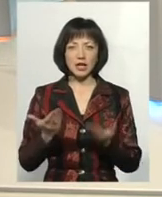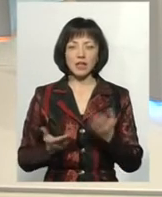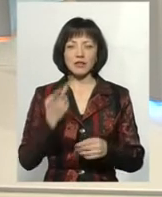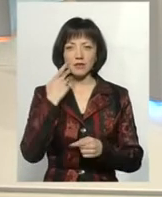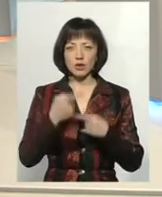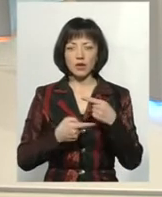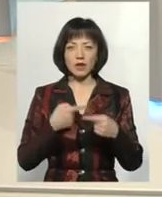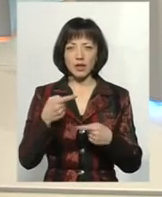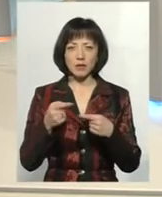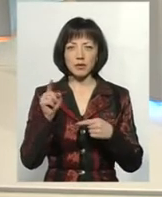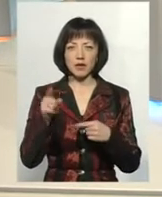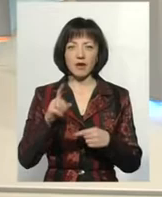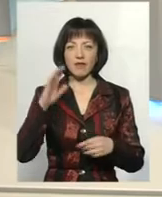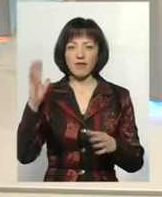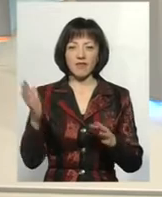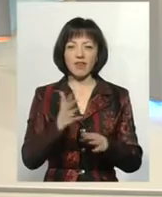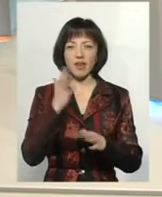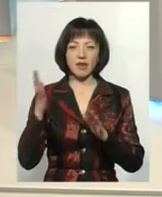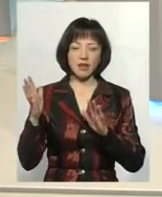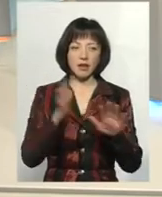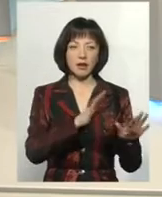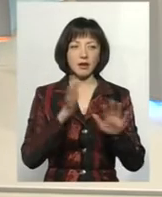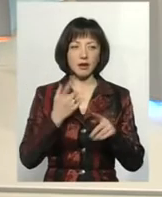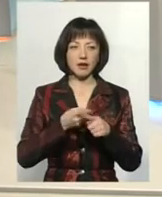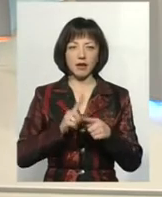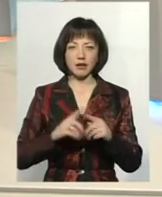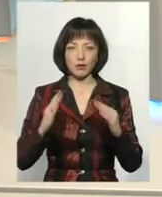время туда ветер дует, на этот дом.